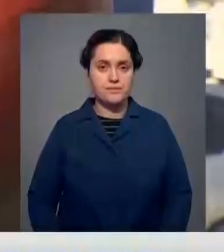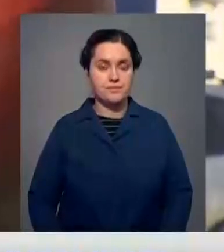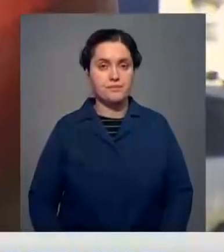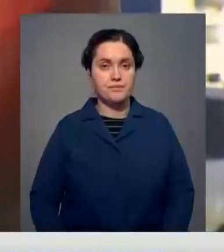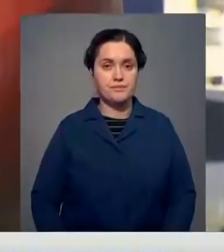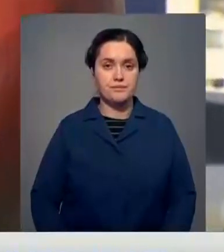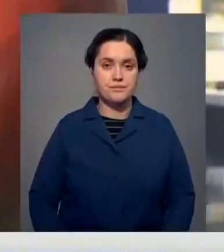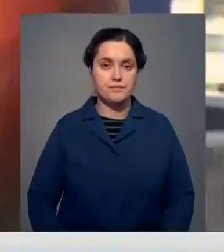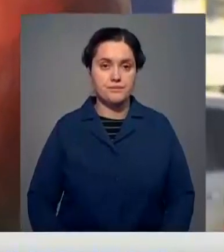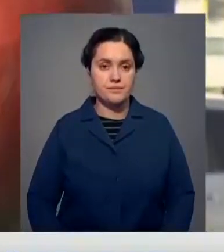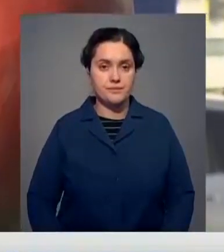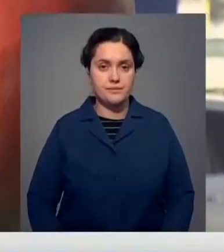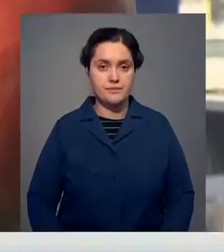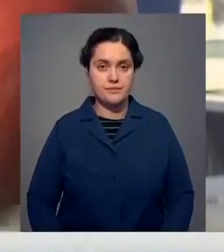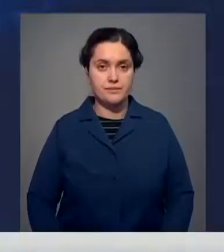Хабар 24.